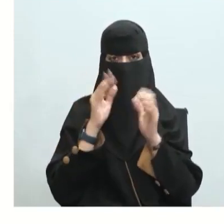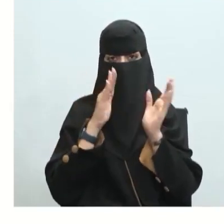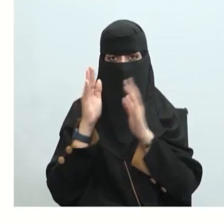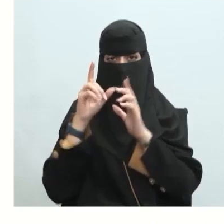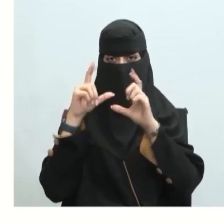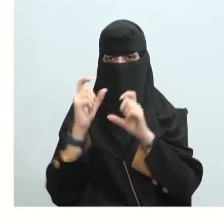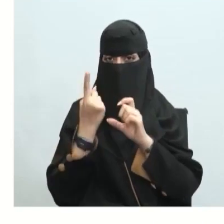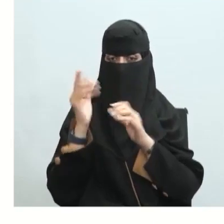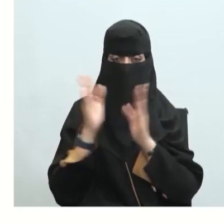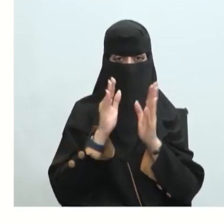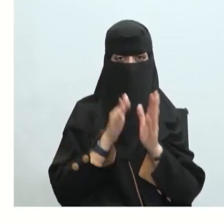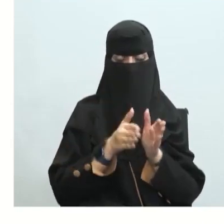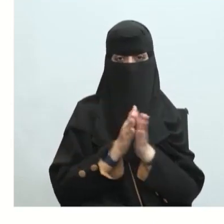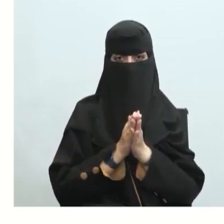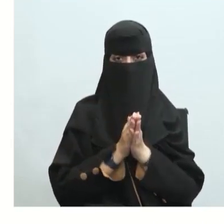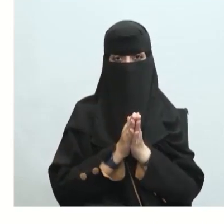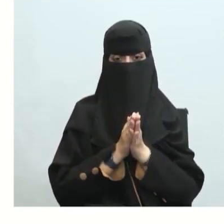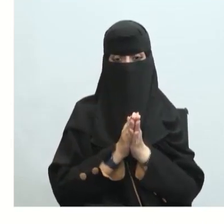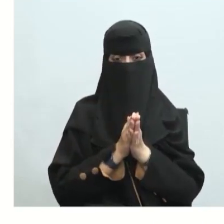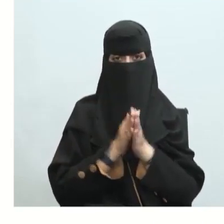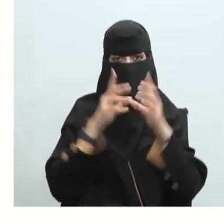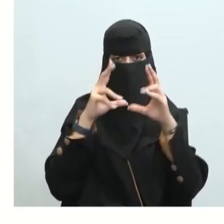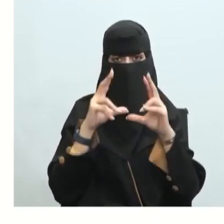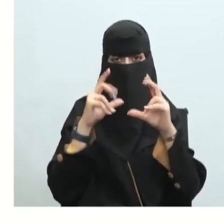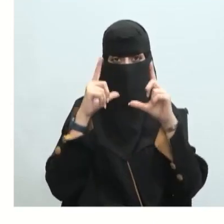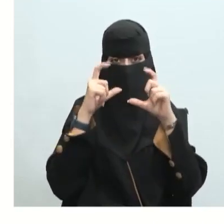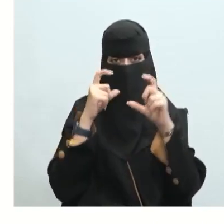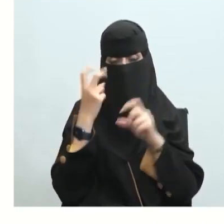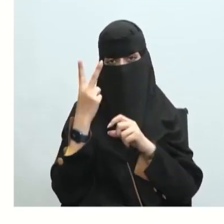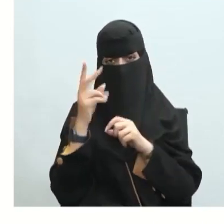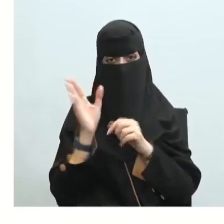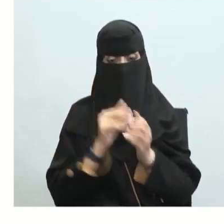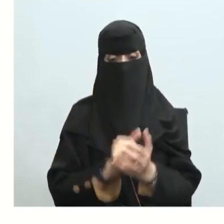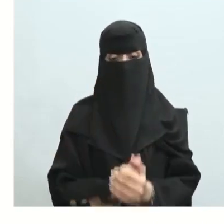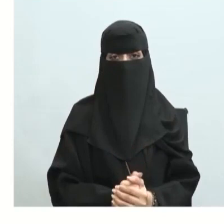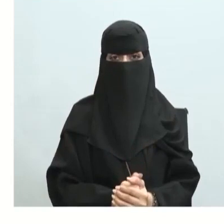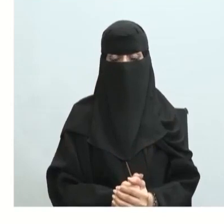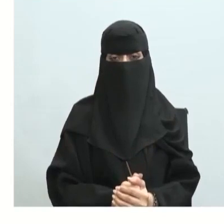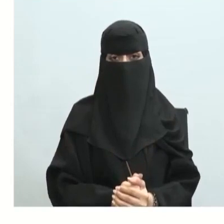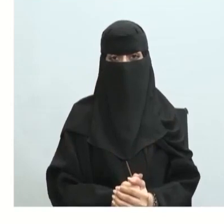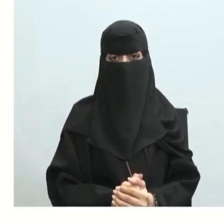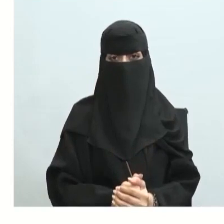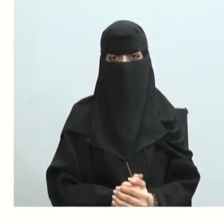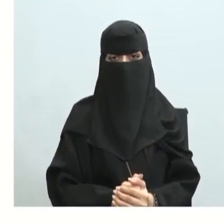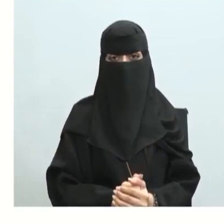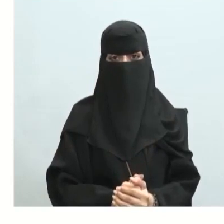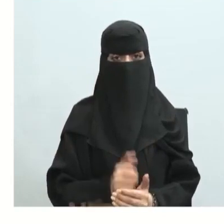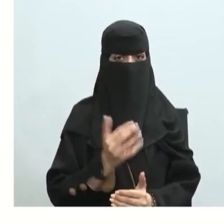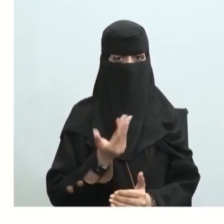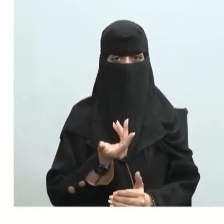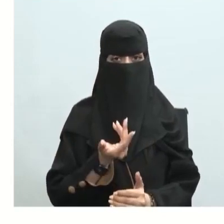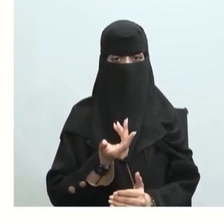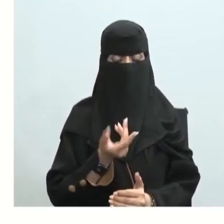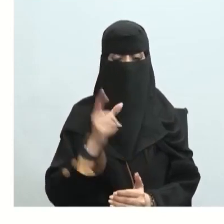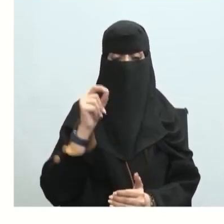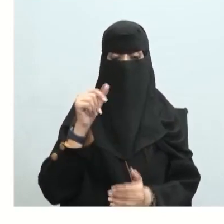في المقعد مقعد فخم صغير مريح طيب الصوره الثانيه عباره عن